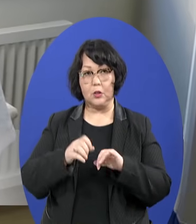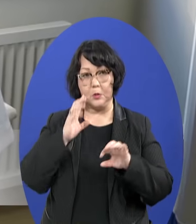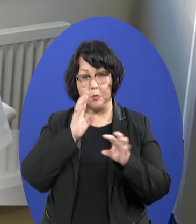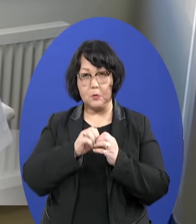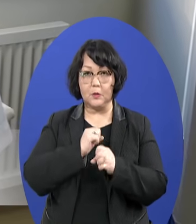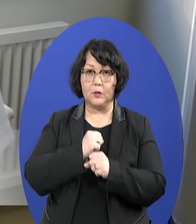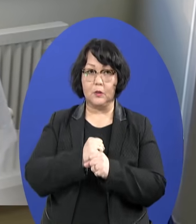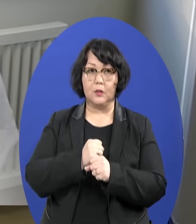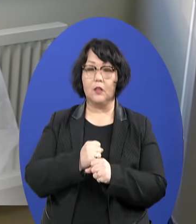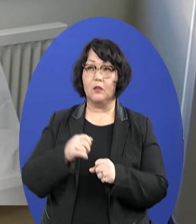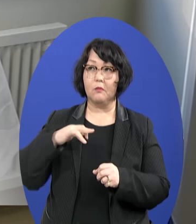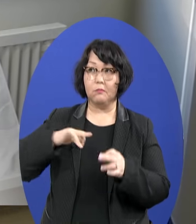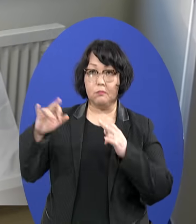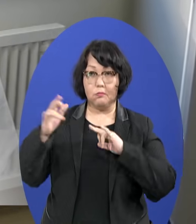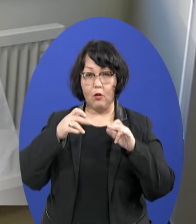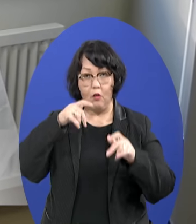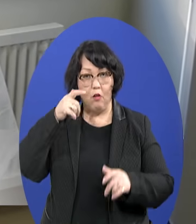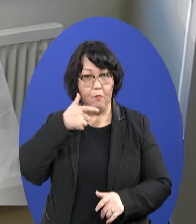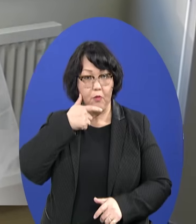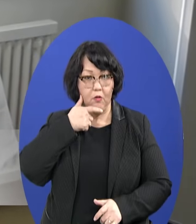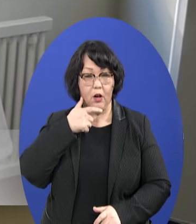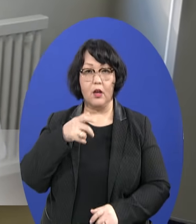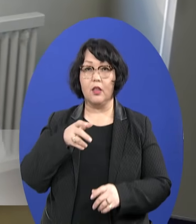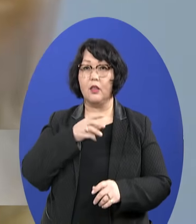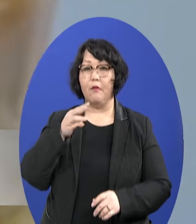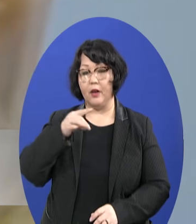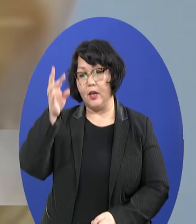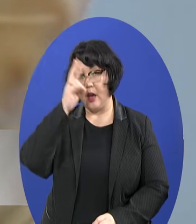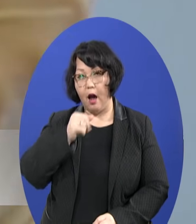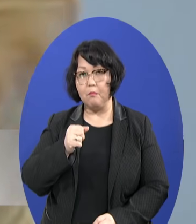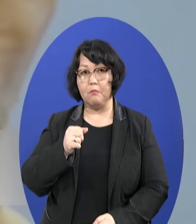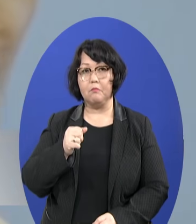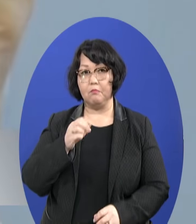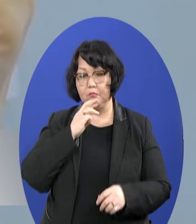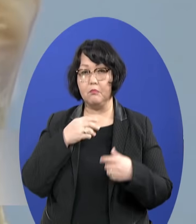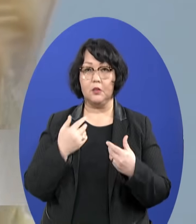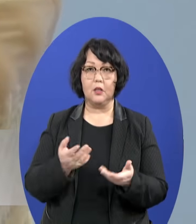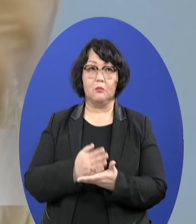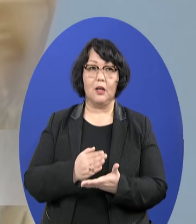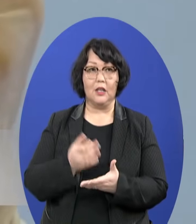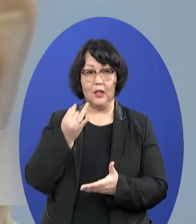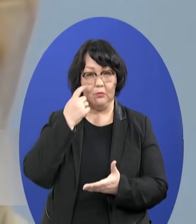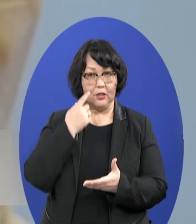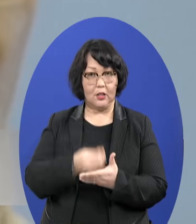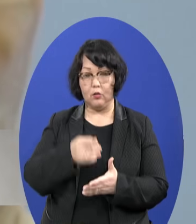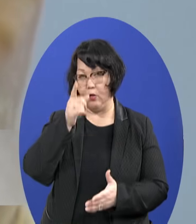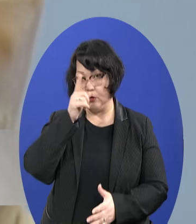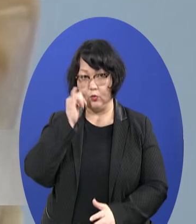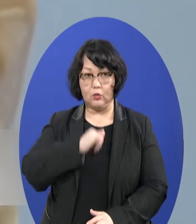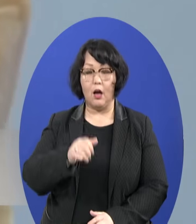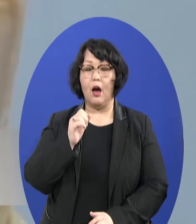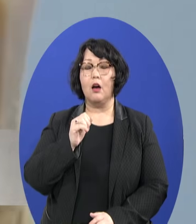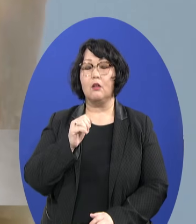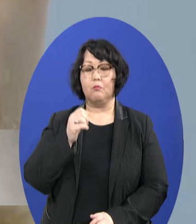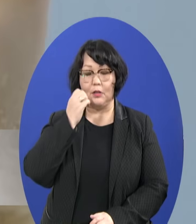хүсэлтийг нисэх буудлуудын операторудад тээврийн яамнаас нь илгээсэн тухай мэдээлэл ирж байна. За ийм саналыг Москва дахь Арабын нэгдсэн